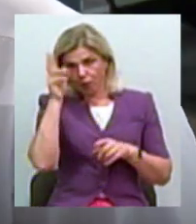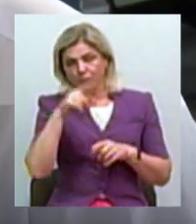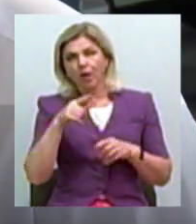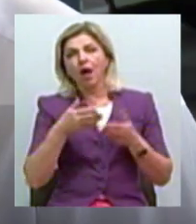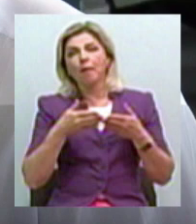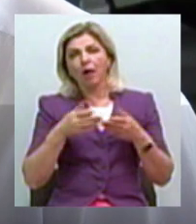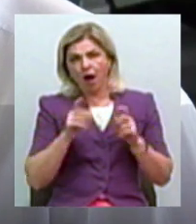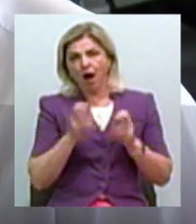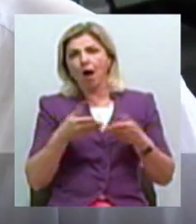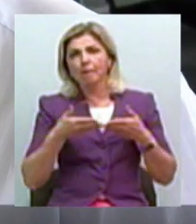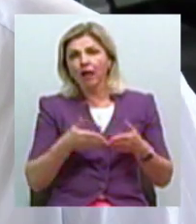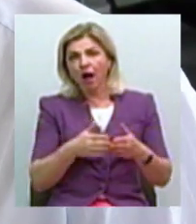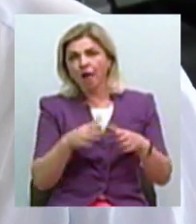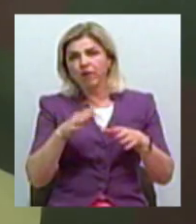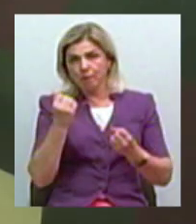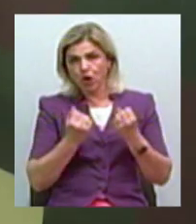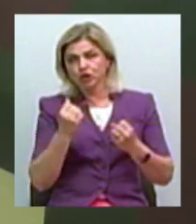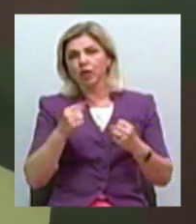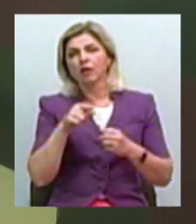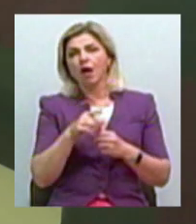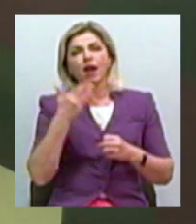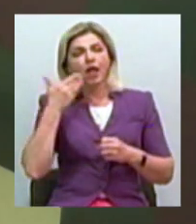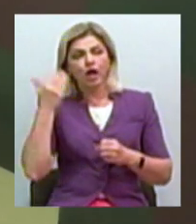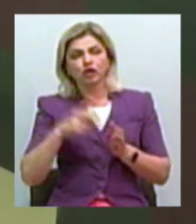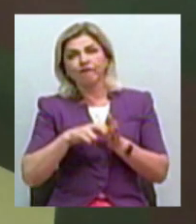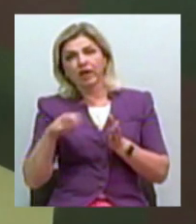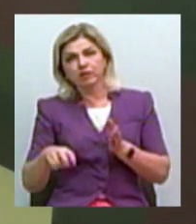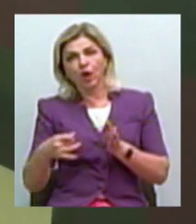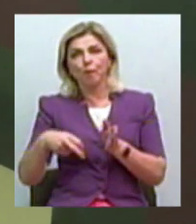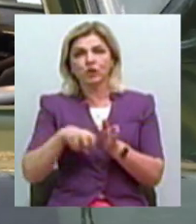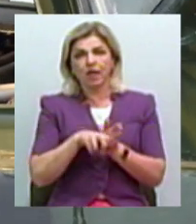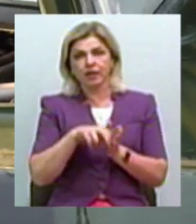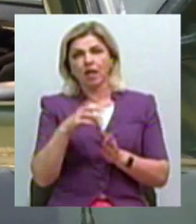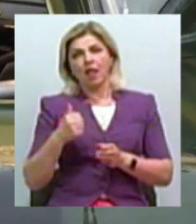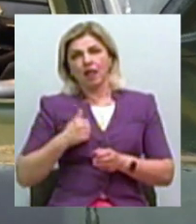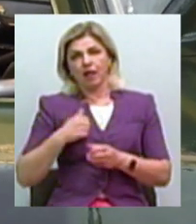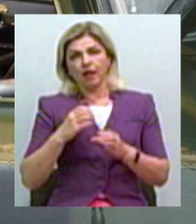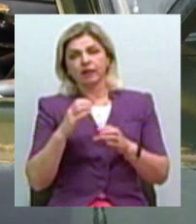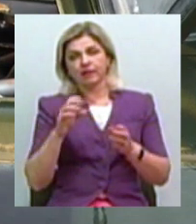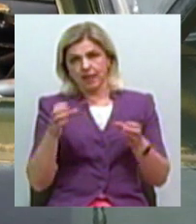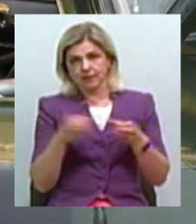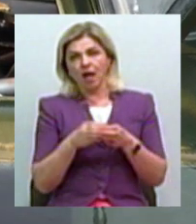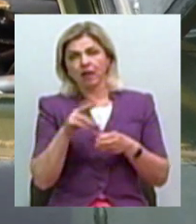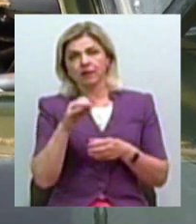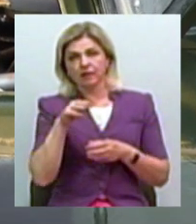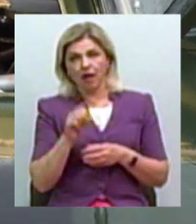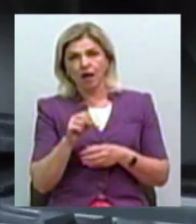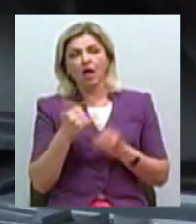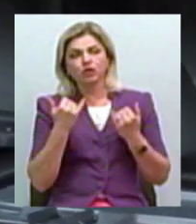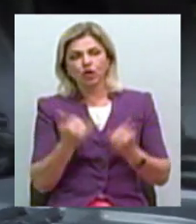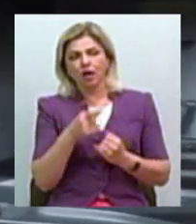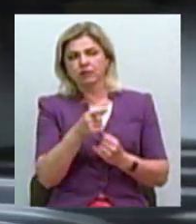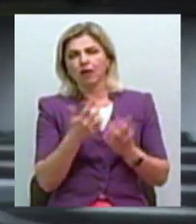бокових люків, що полегшує висадку та посадку десанта. Дана машина оснащена на сьогоднішній день